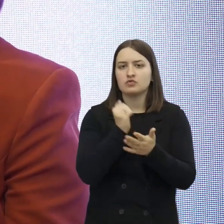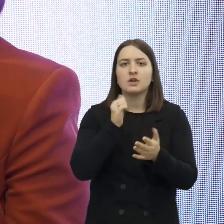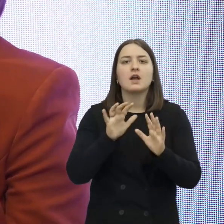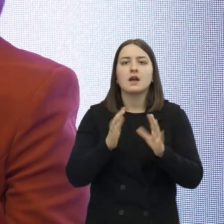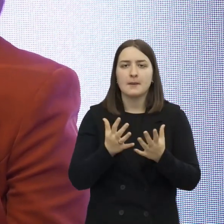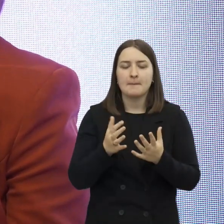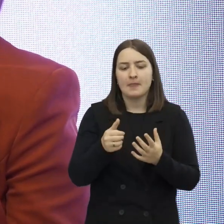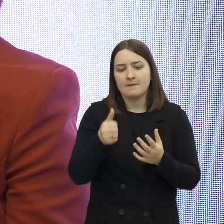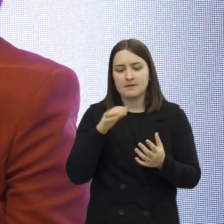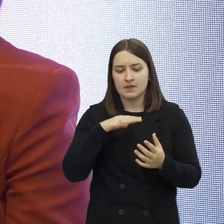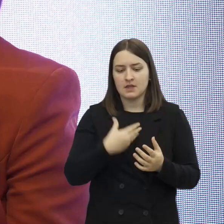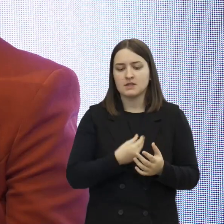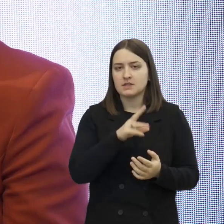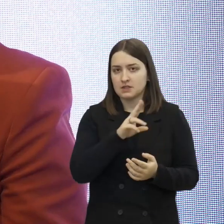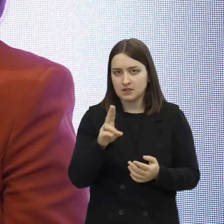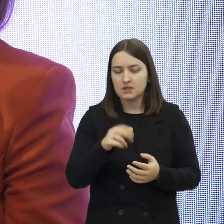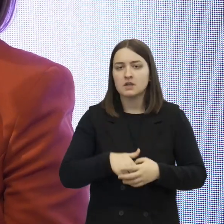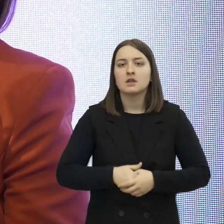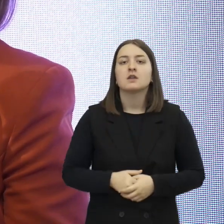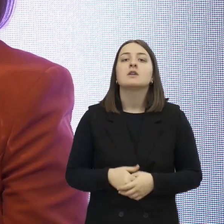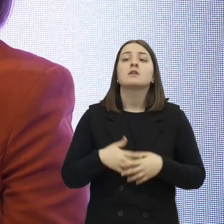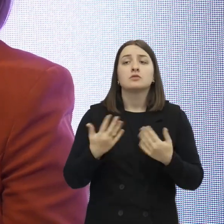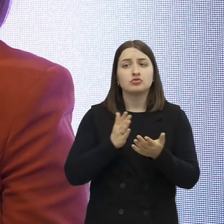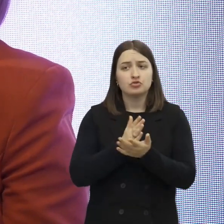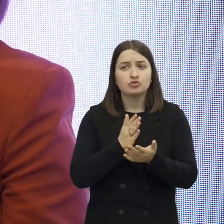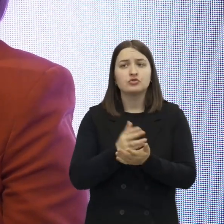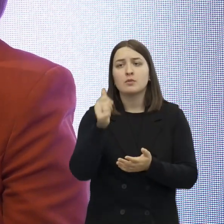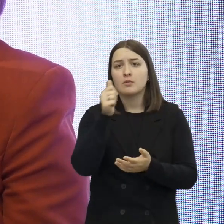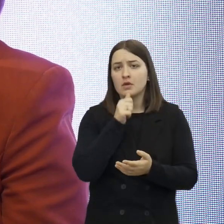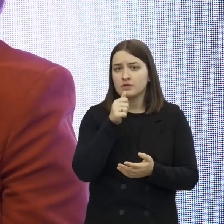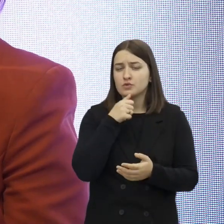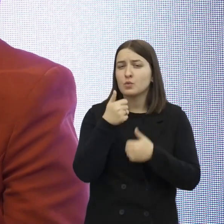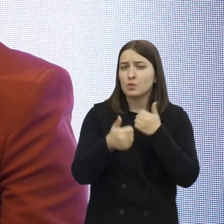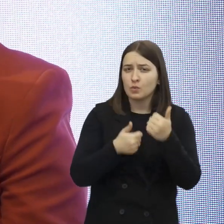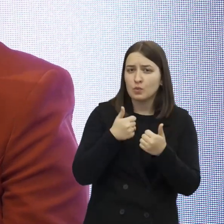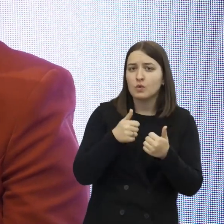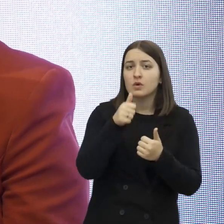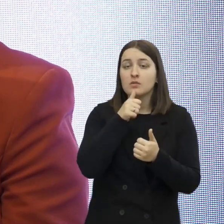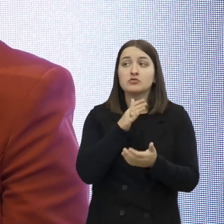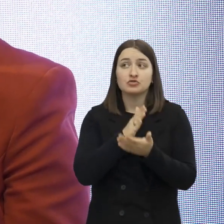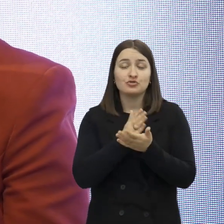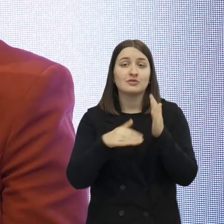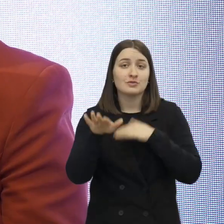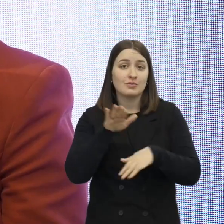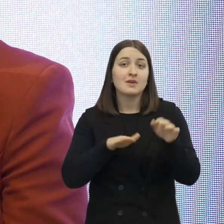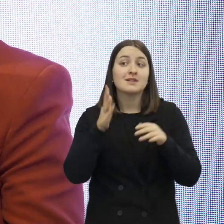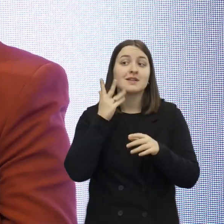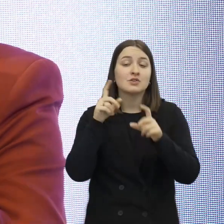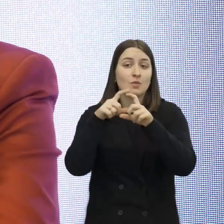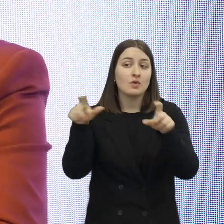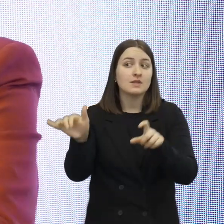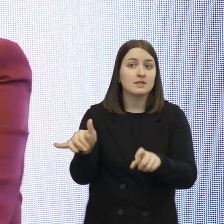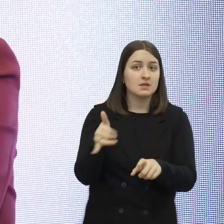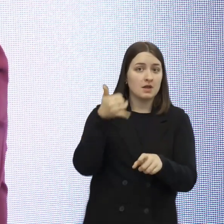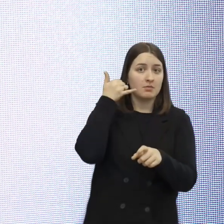moksleiviams. Ir yra tikrai ir gerų pavyzdžių. Esame turėję, kur skambina iš mokyklų ir tiesiogiai teiraujasi, ką